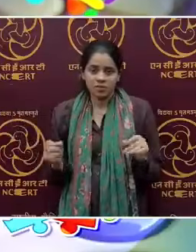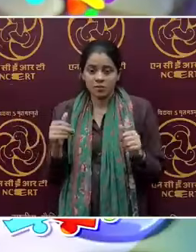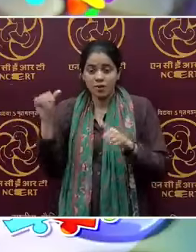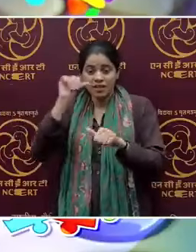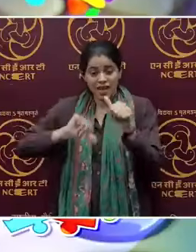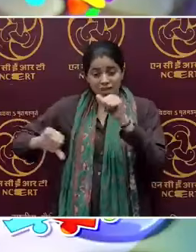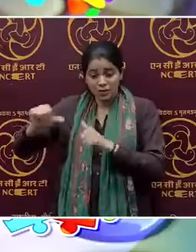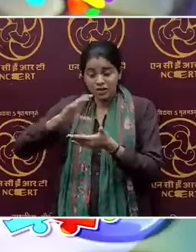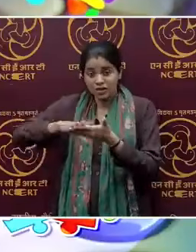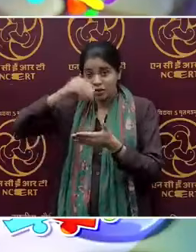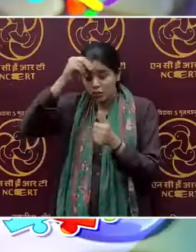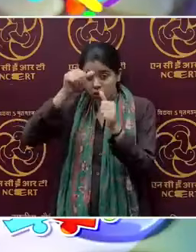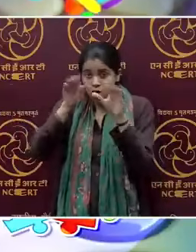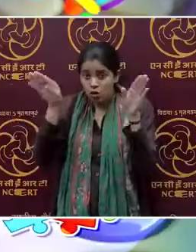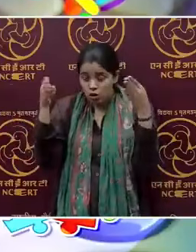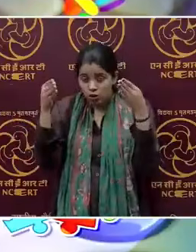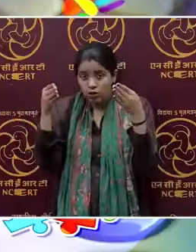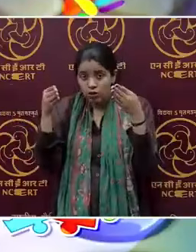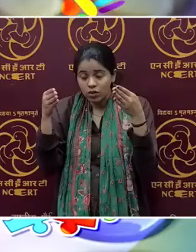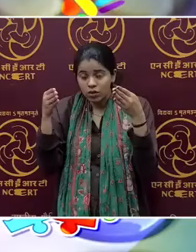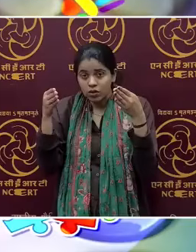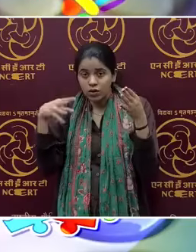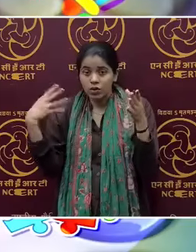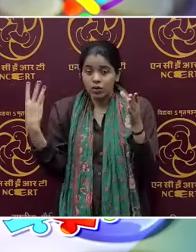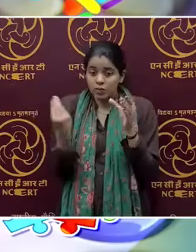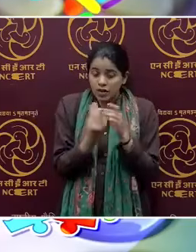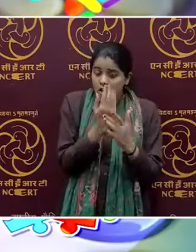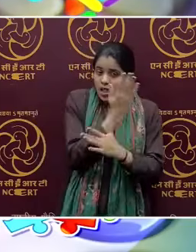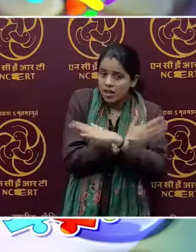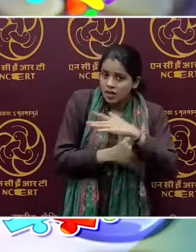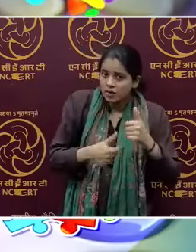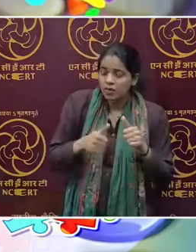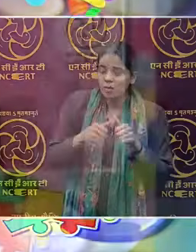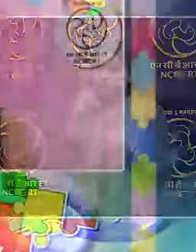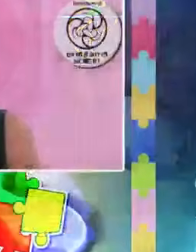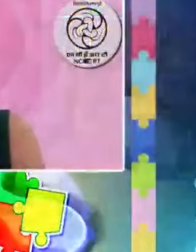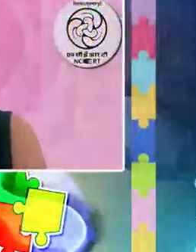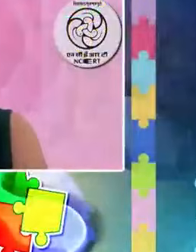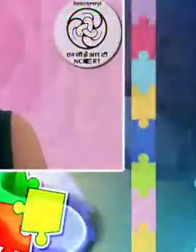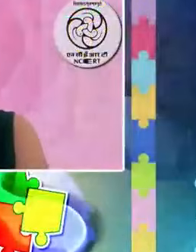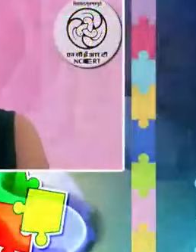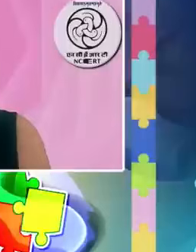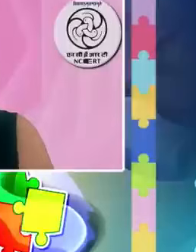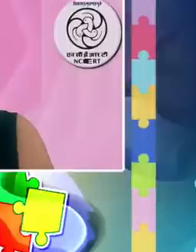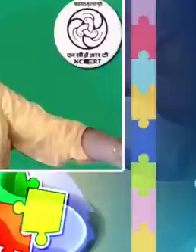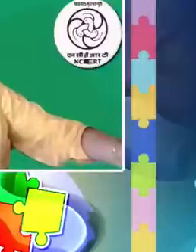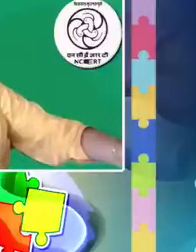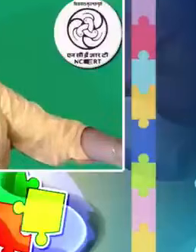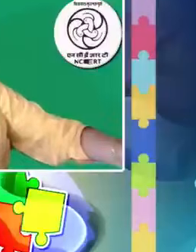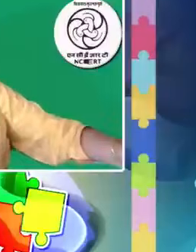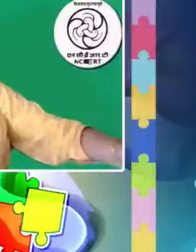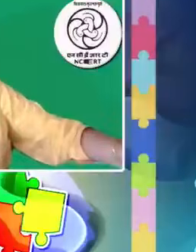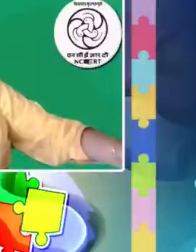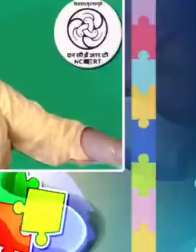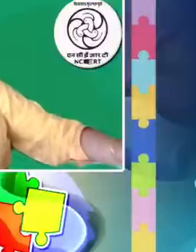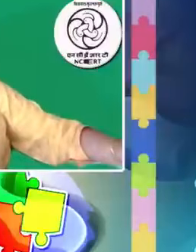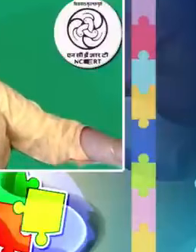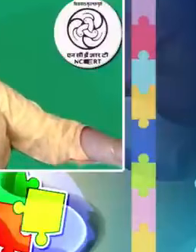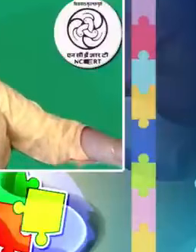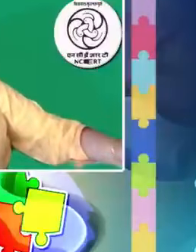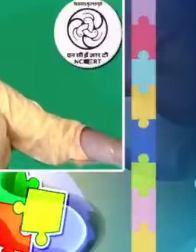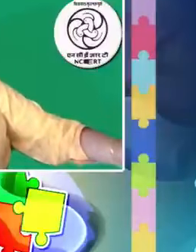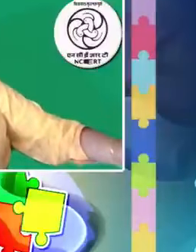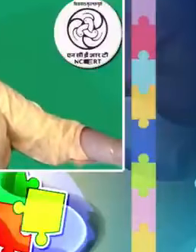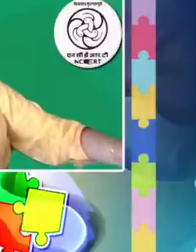ऑटिस्टिक बच्चा सीखेगा, द वन विथ लर्निंग डिसेबिलिटी सीखेगा, द ब्लाइंड चाइल्ड विल लर्न, एवरीबॉडी विल लर्न. डॉक्टर मेरी, मैं आपसे यहाँ पे ये भी